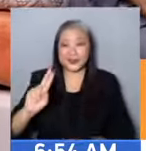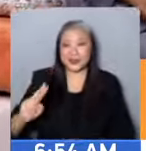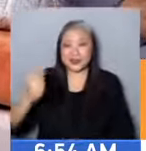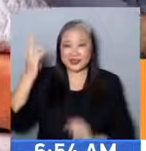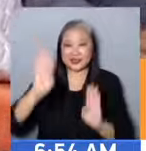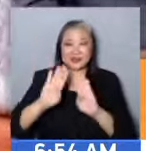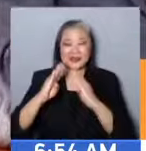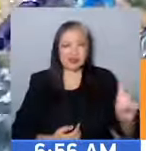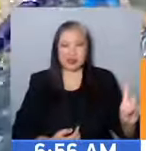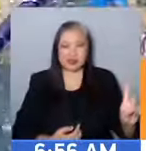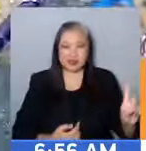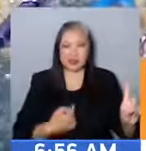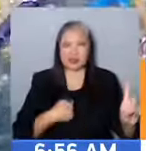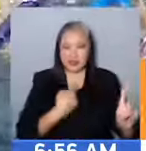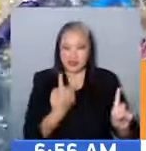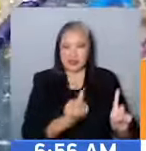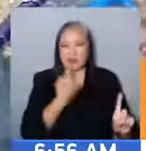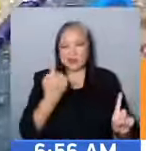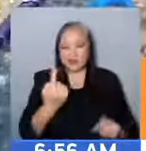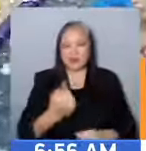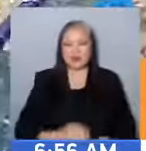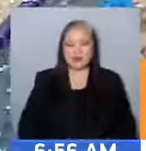the stage is yours!